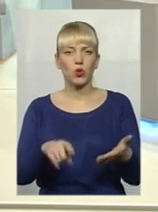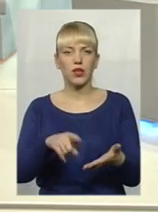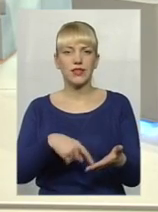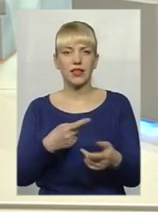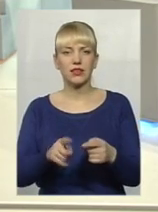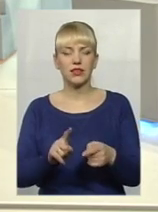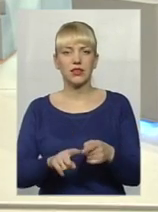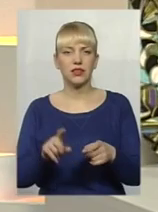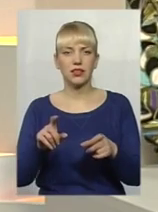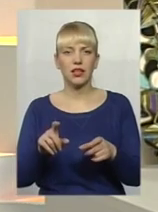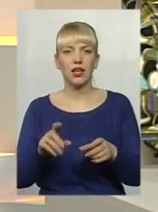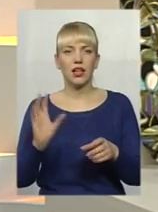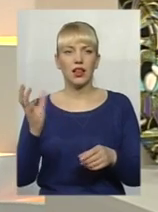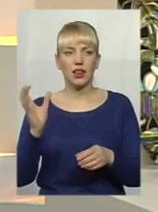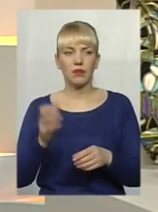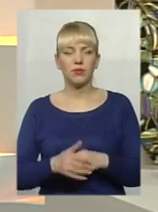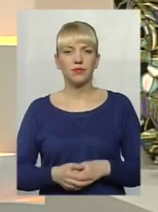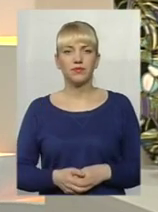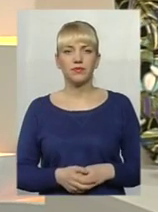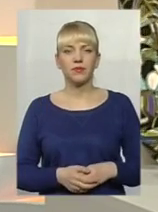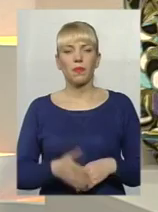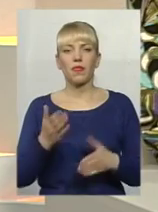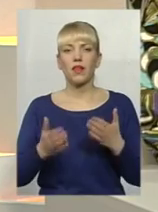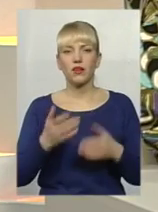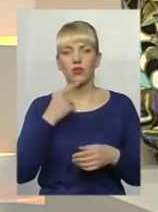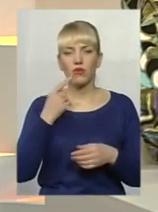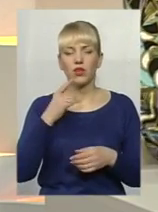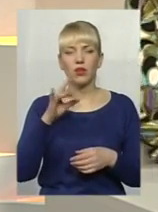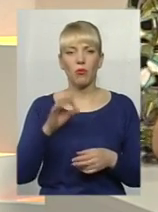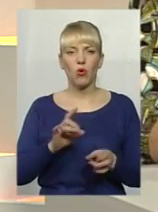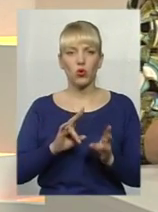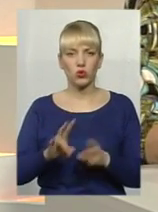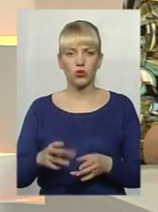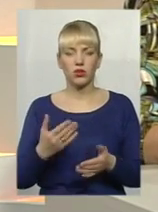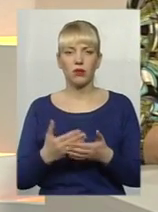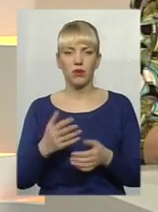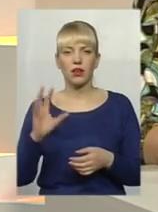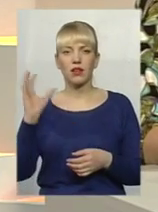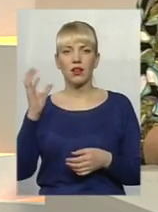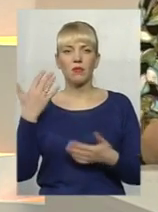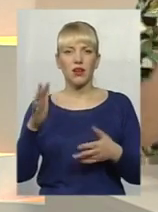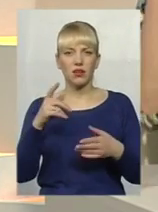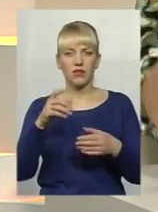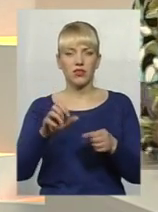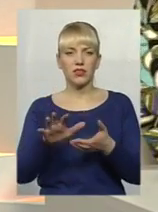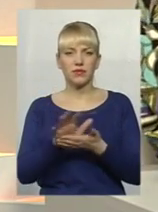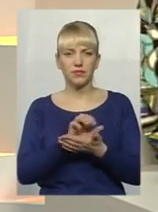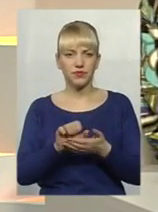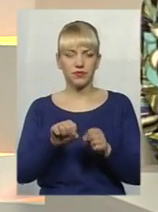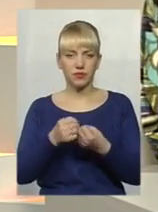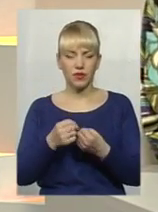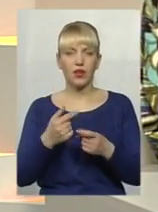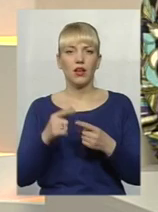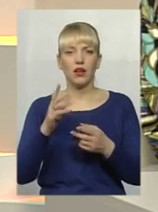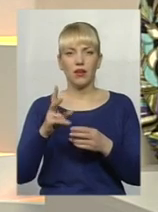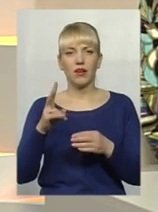Якщо говорити про шкоду, власне, лампа, яка перегоріла і десь там лежить на, в шафці, десь на верхній поличці, аби